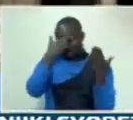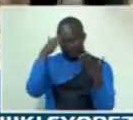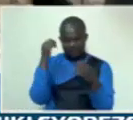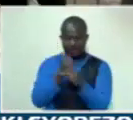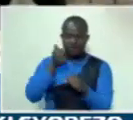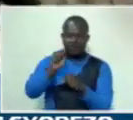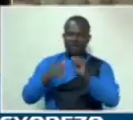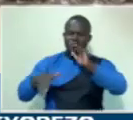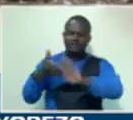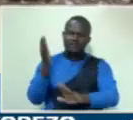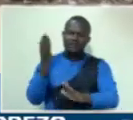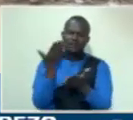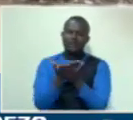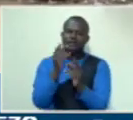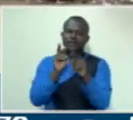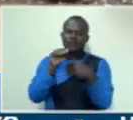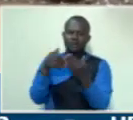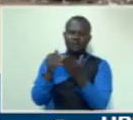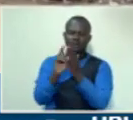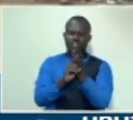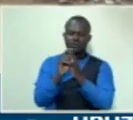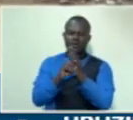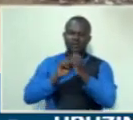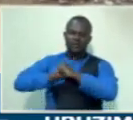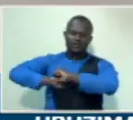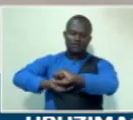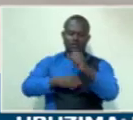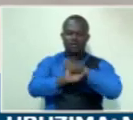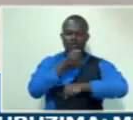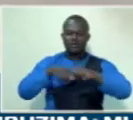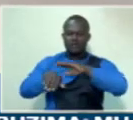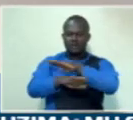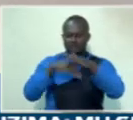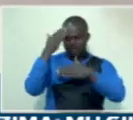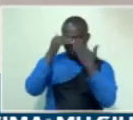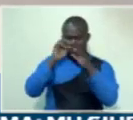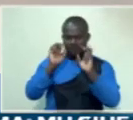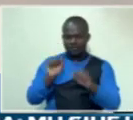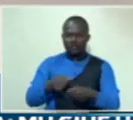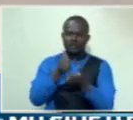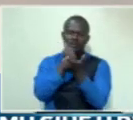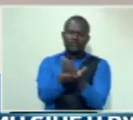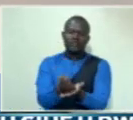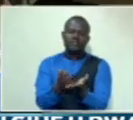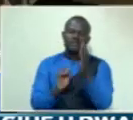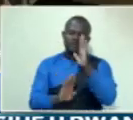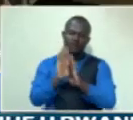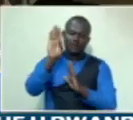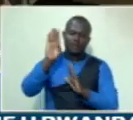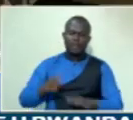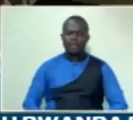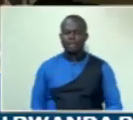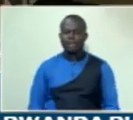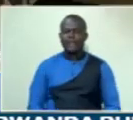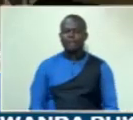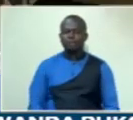ryawo ryihutishwa. Asaba abatuye tuturere kubungabunga ibi bikorwa remezo kugira ngo bizababere imbarutso y'iterambere. Ari